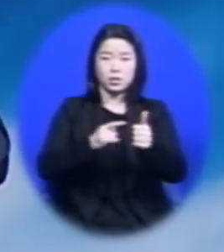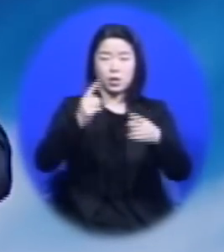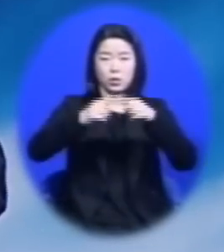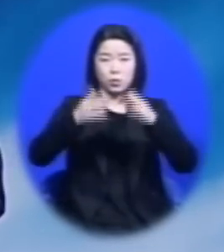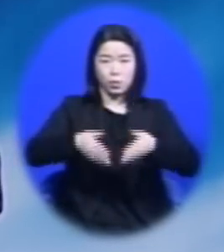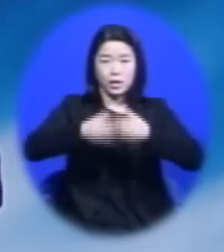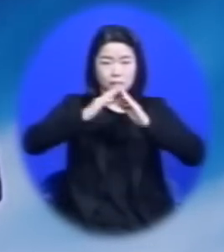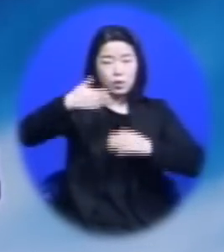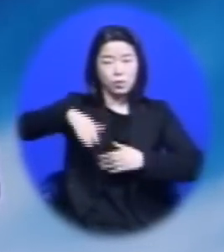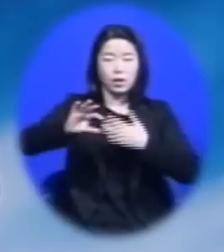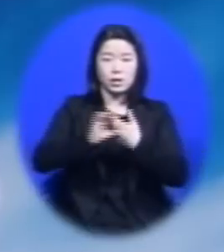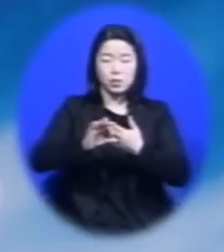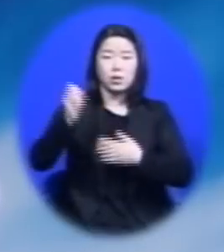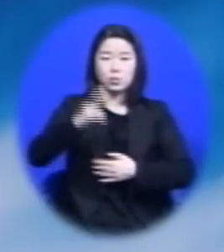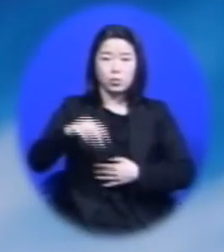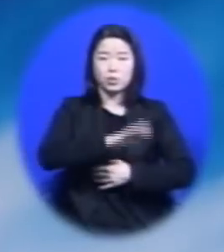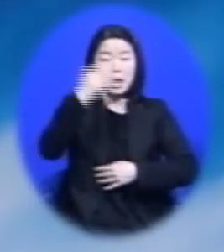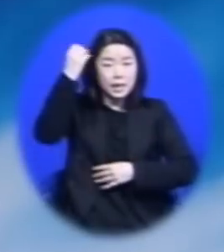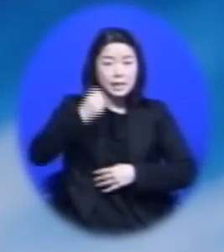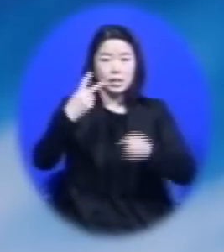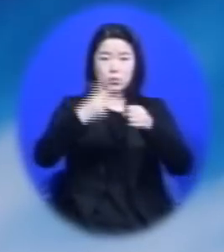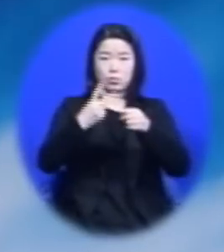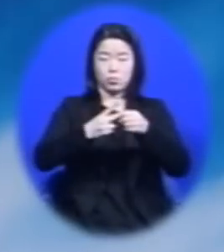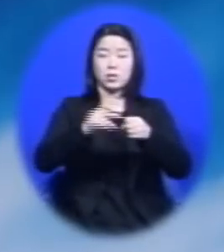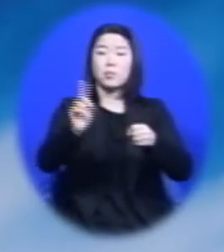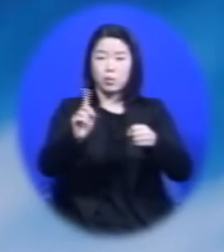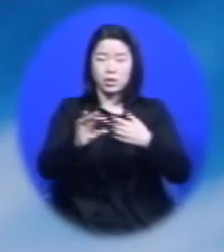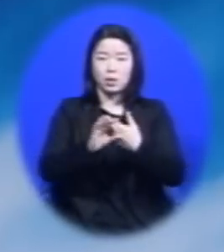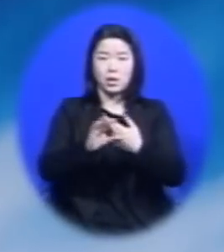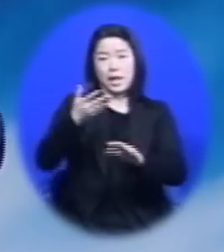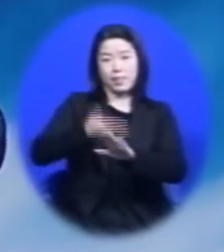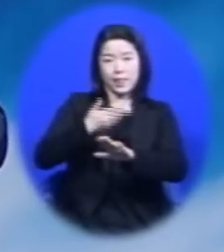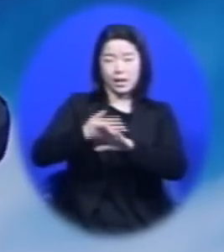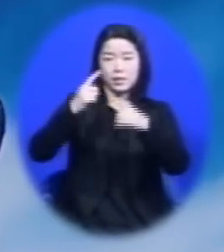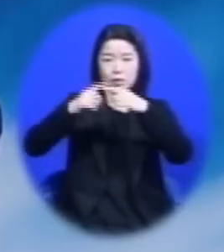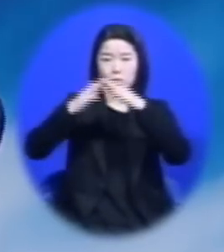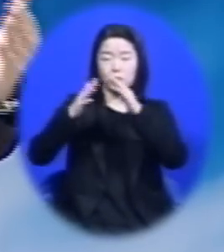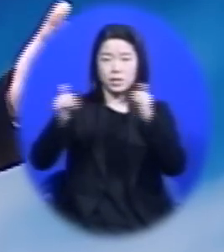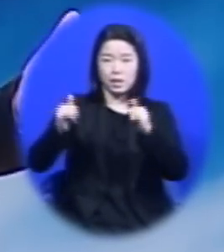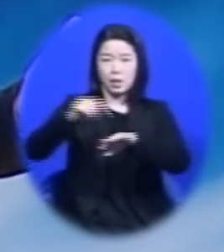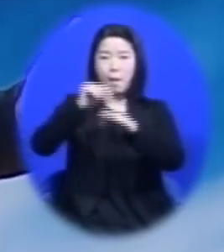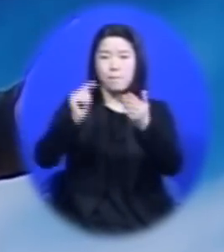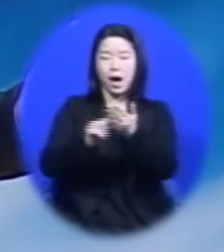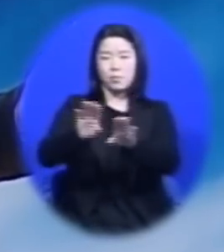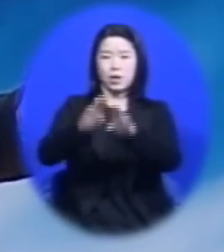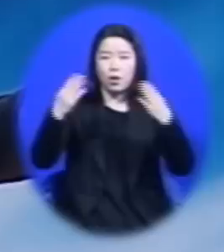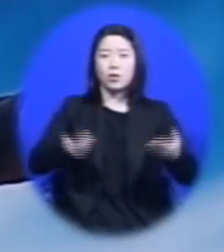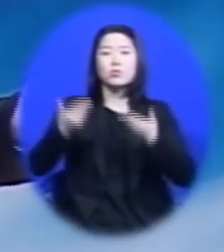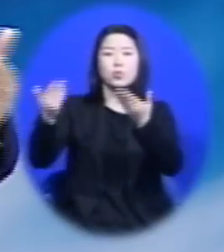가시려면 또 우리가 반드시 기억해야 될 두 번째가 다른 교인들에게 마음을 열어야